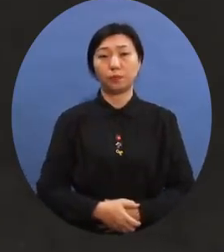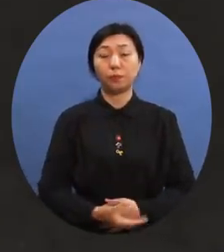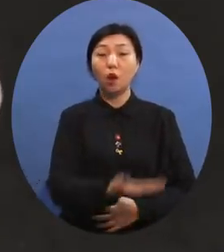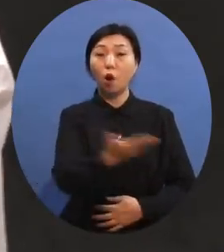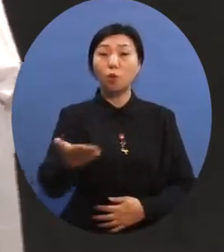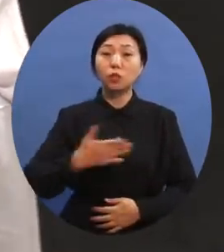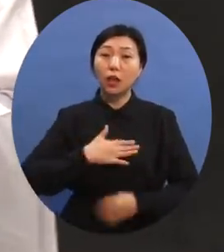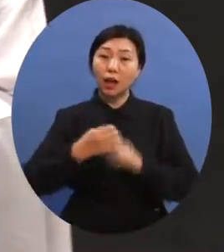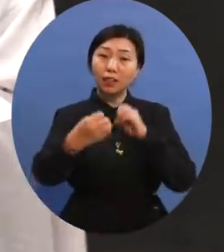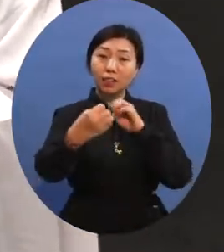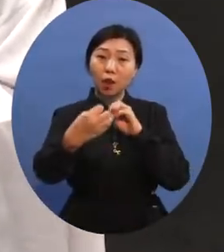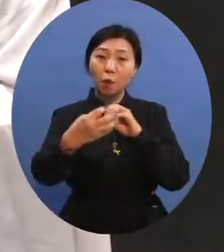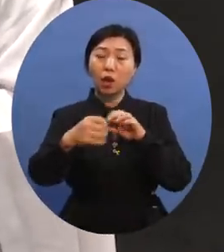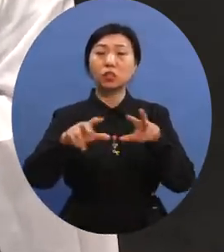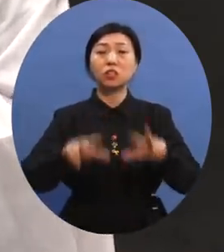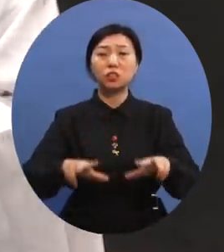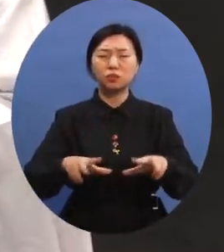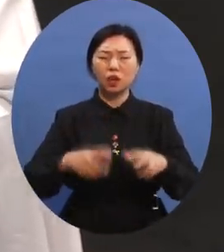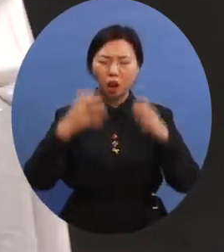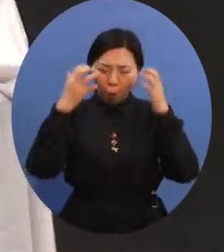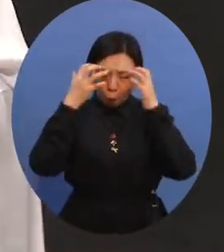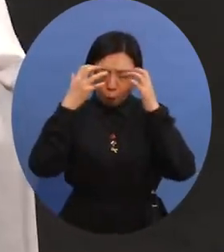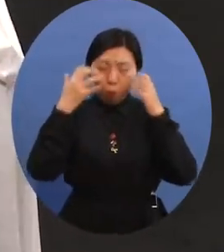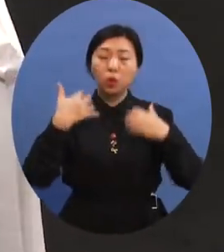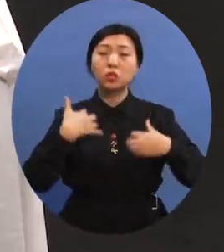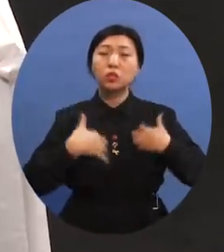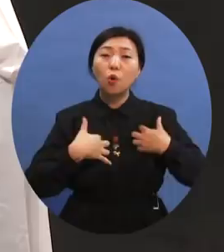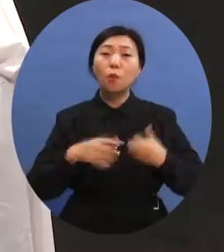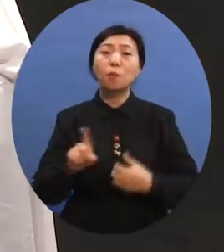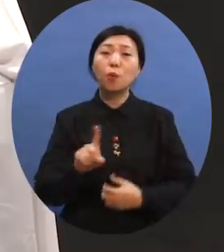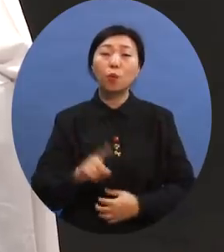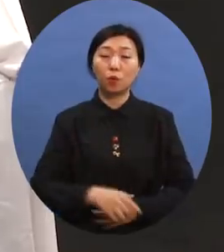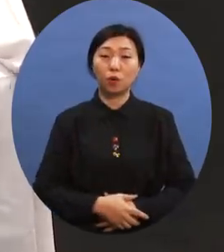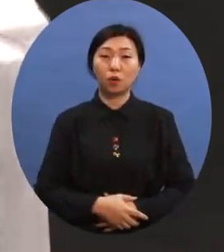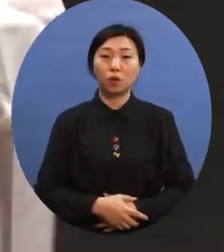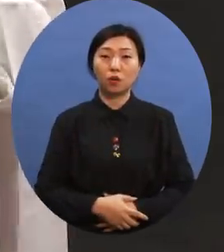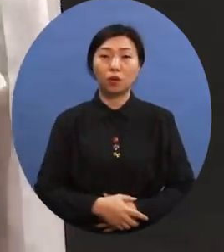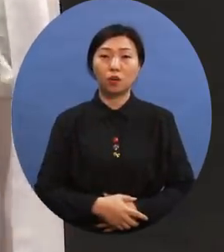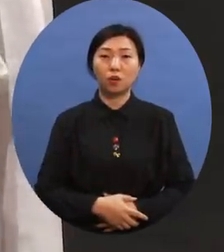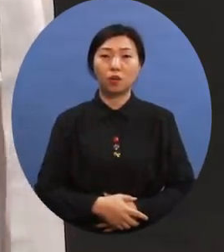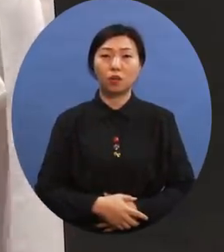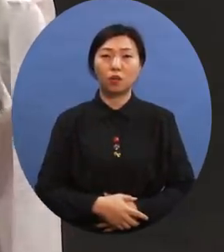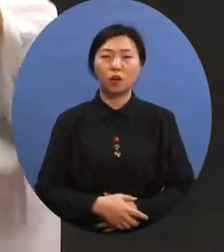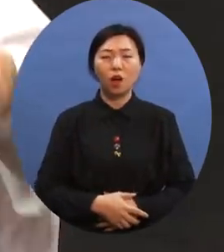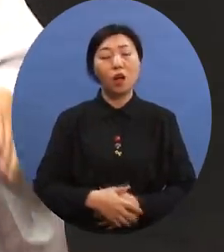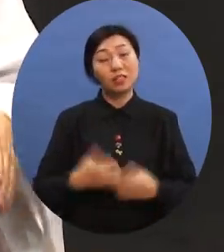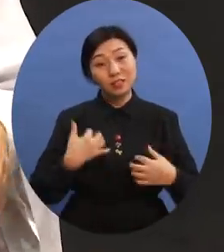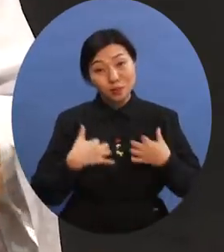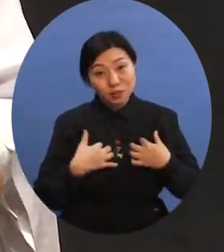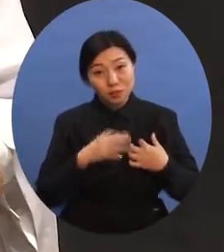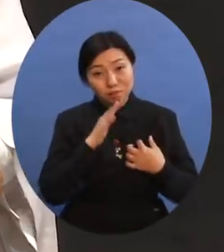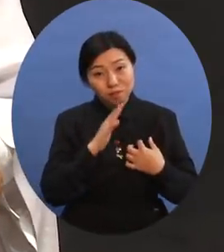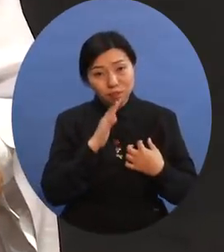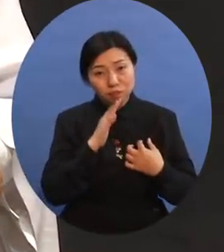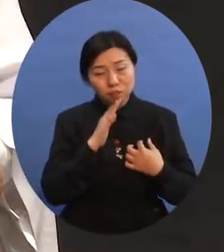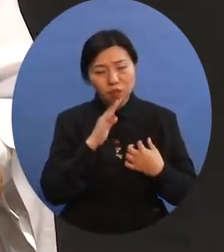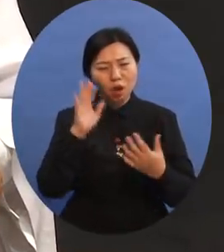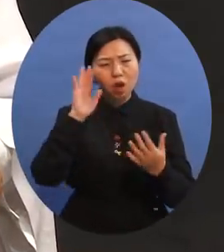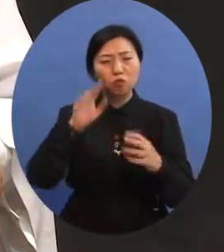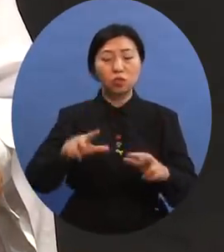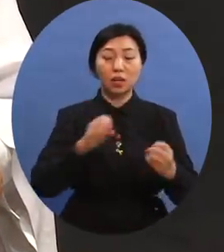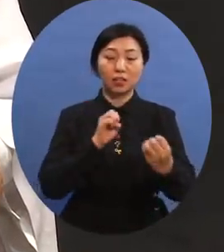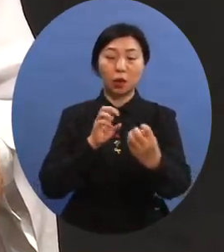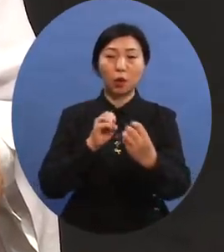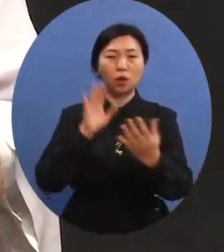지금 여러분들이 저하고 대화하는 이 시간이 괴로워요, 즐거워요? 근데 우리가 얘기하는 건 미래에도 이게 좋은 것과 나쁜